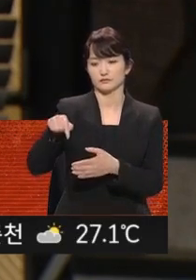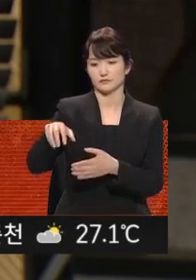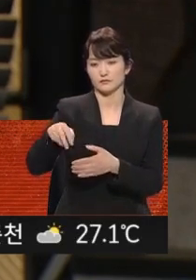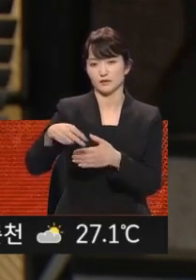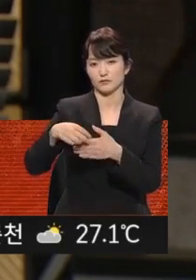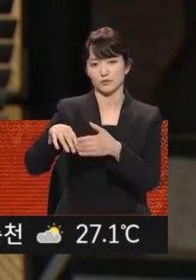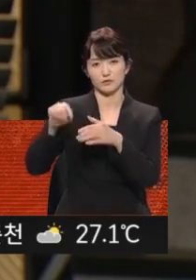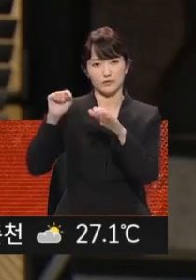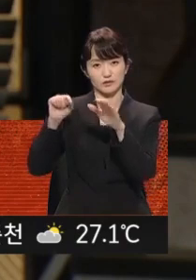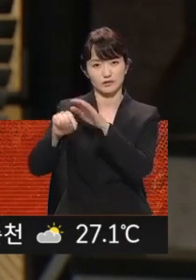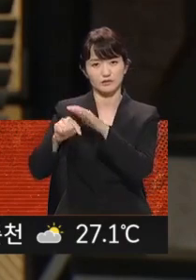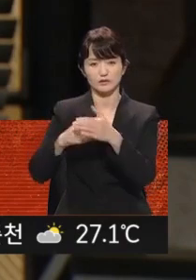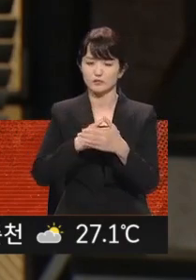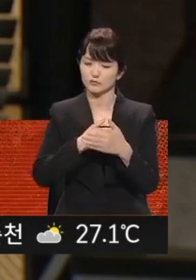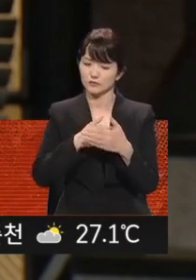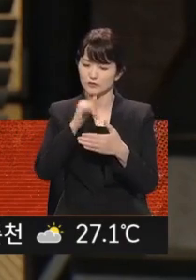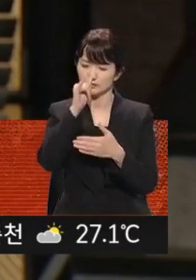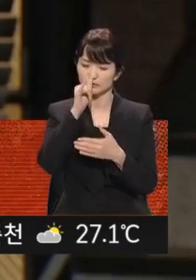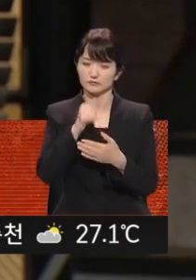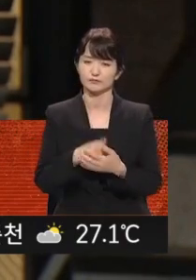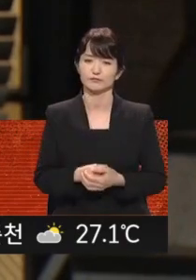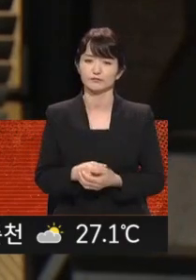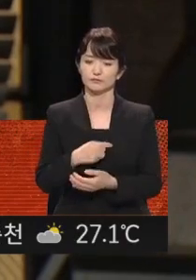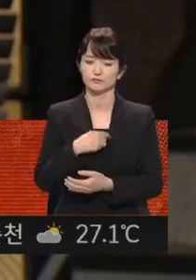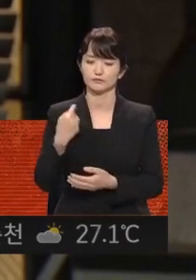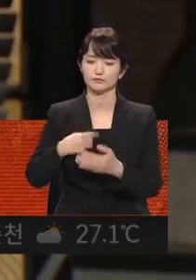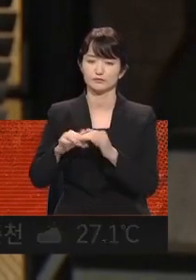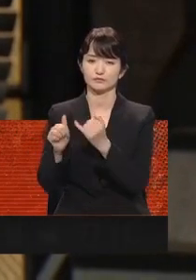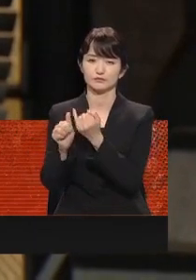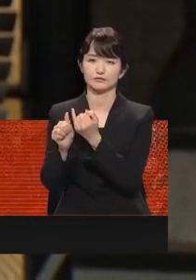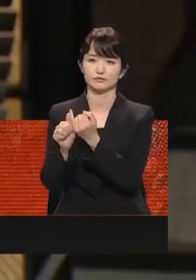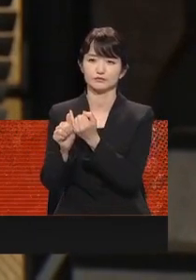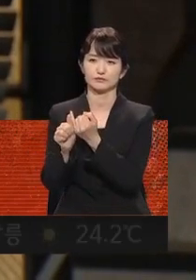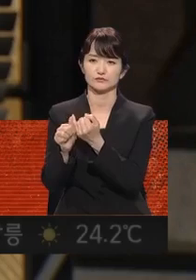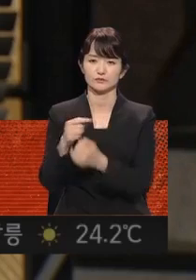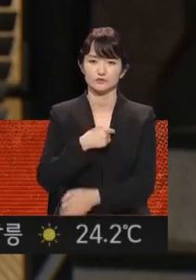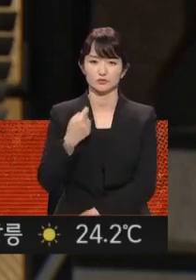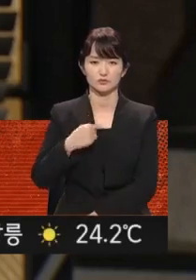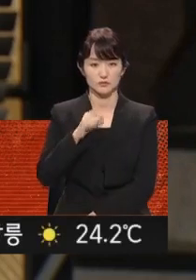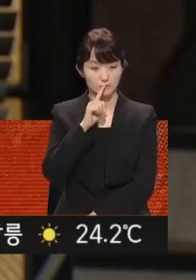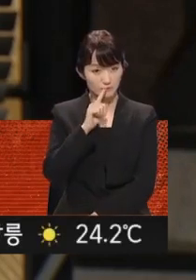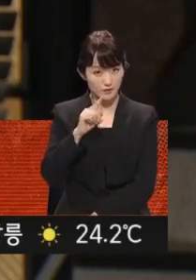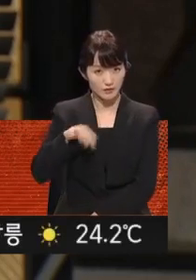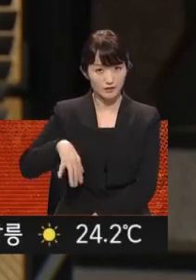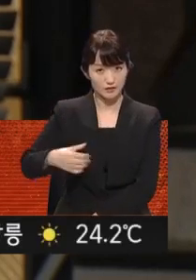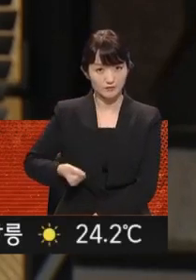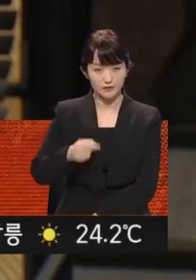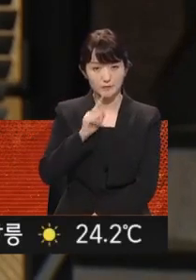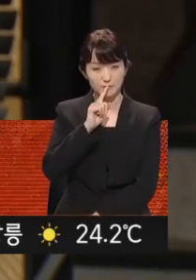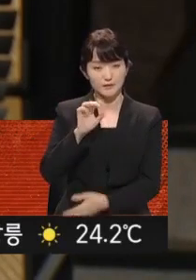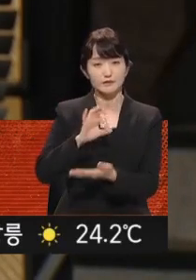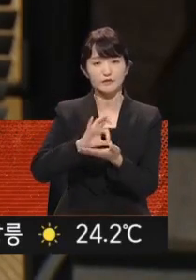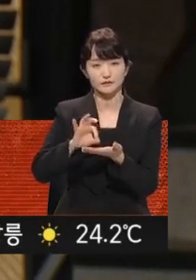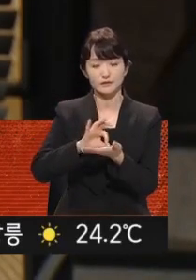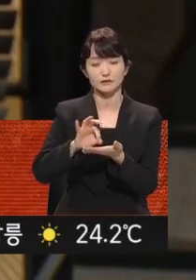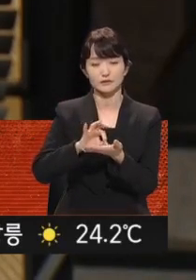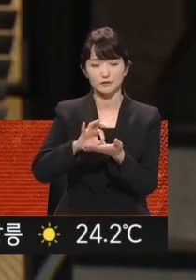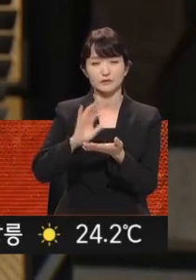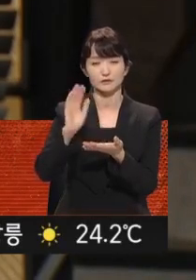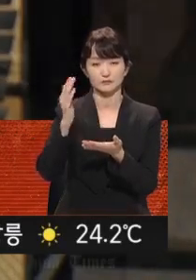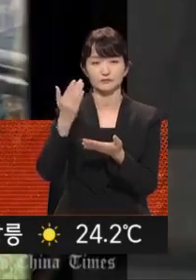되는 쪽으로 가야 되는데 지금 이거 중국인 부부가 있었다고 하니까 중국어 아니면 캄보디아 현지어를 갖다가 사용을 해야 되는 그런